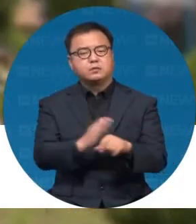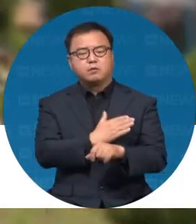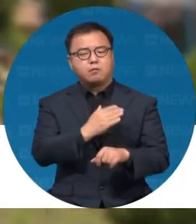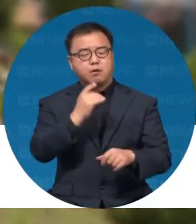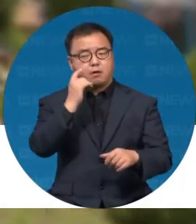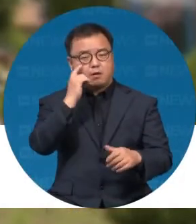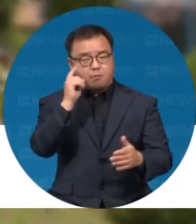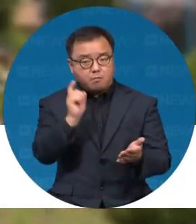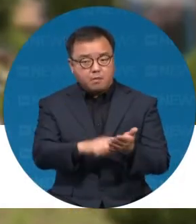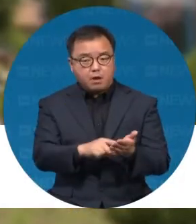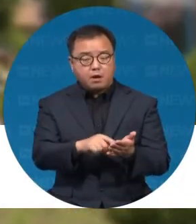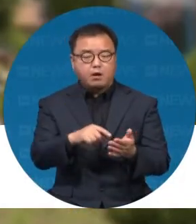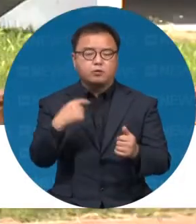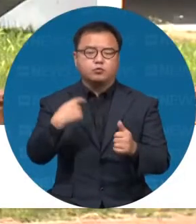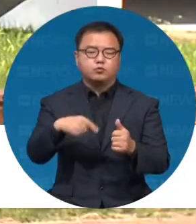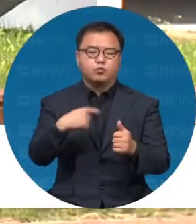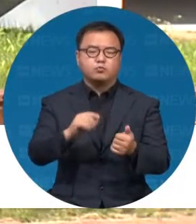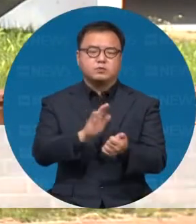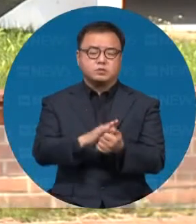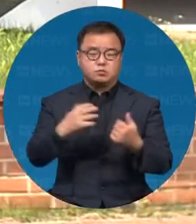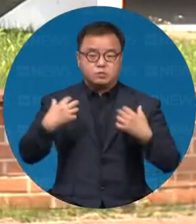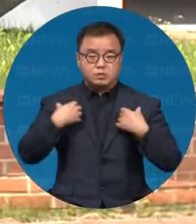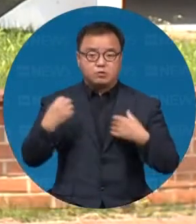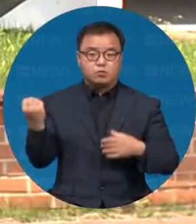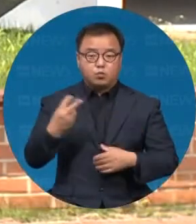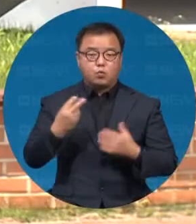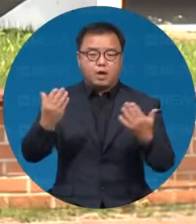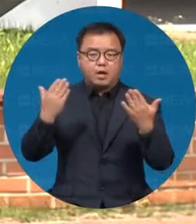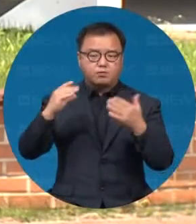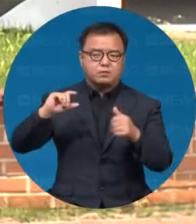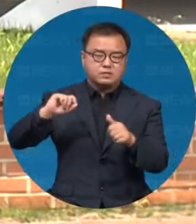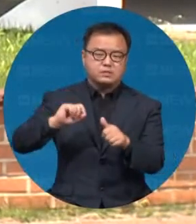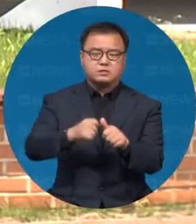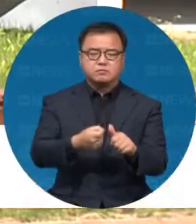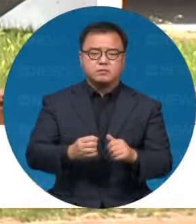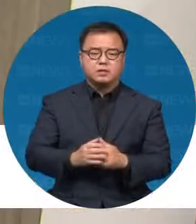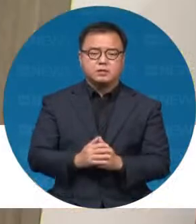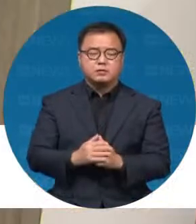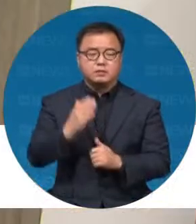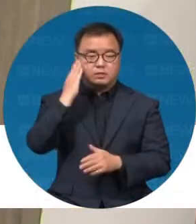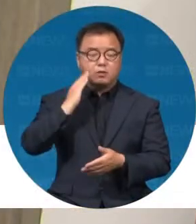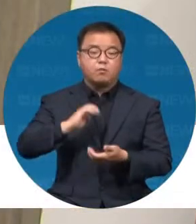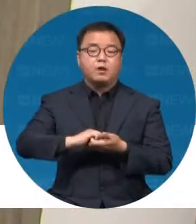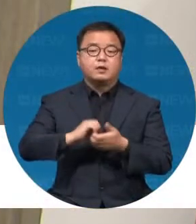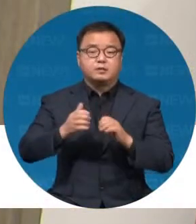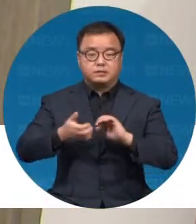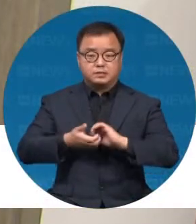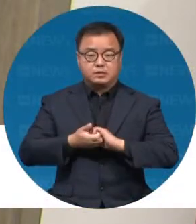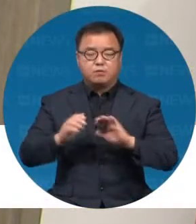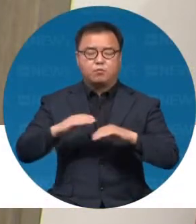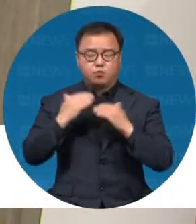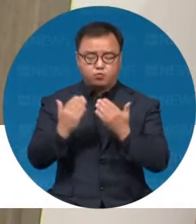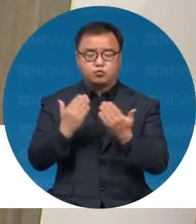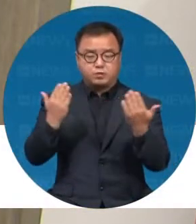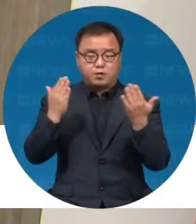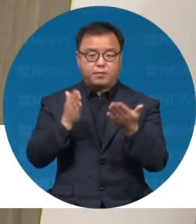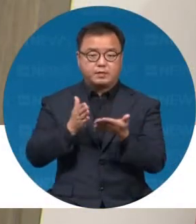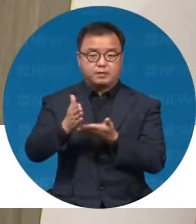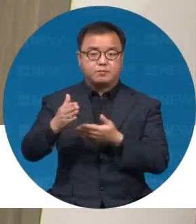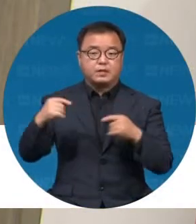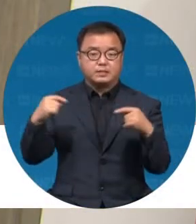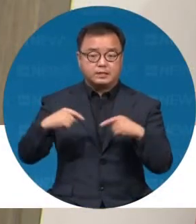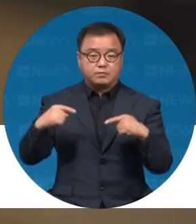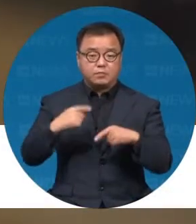학교와 교육지원청 들이 징계를 받았습니다 청화 된 모든 학교에 전문상담교사 배치 할 수 있도록 인력을 꾸준히